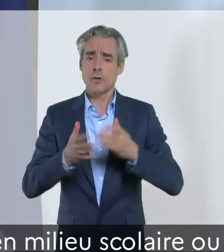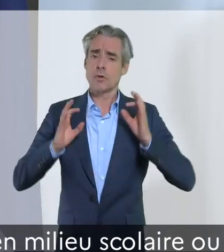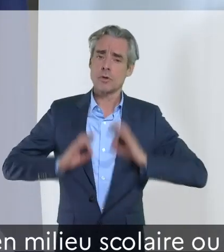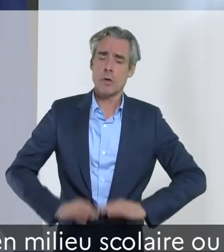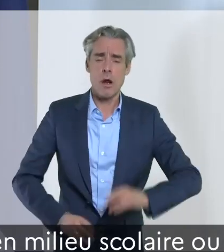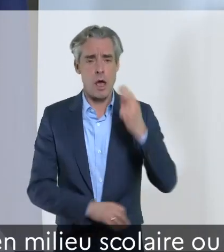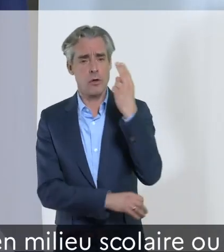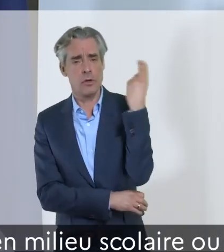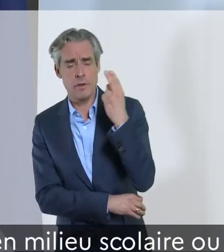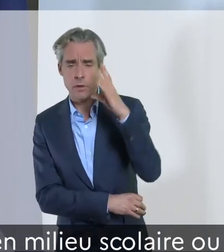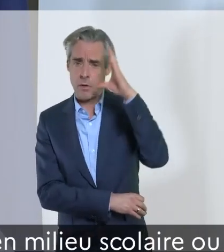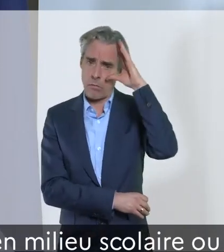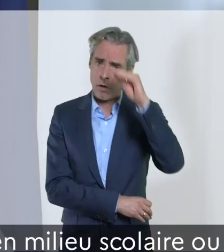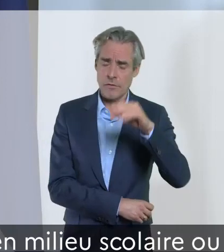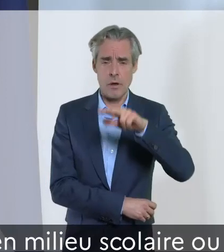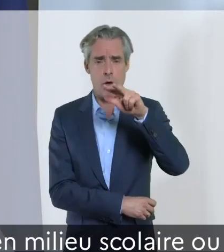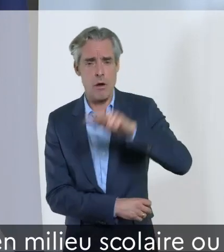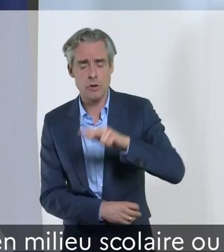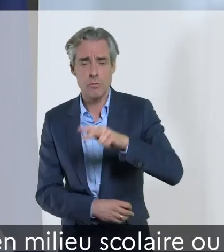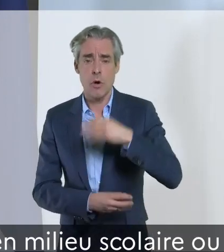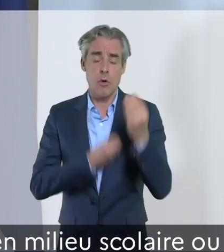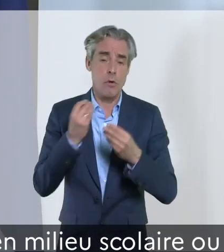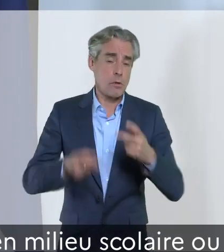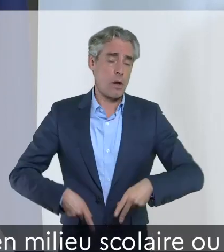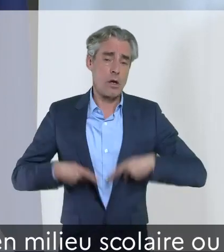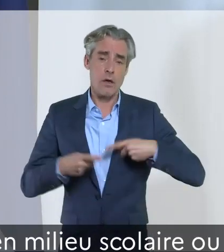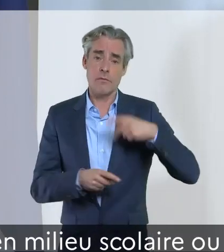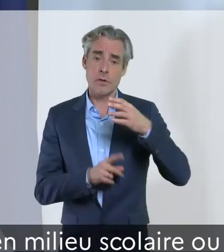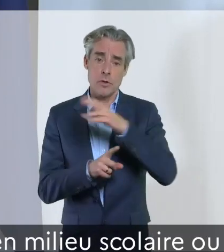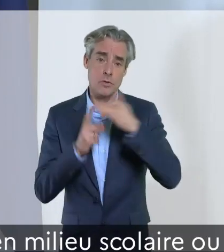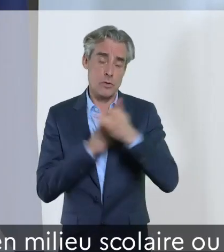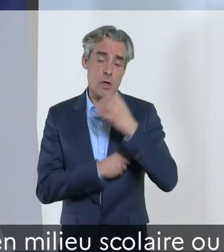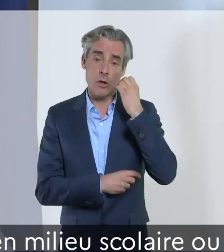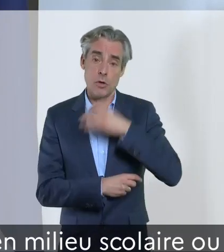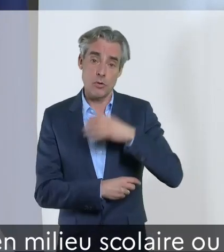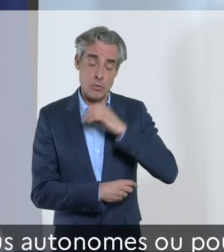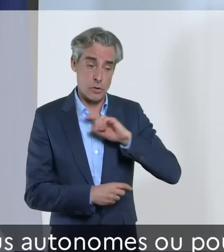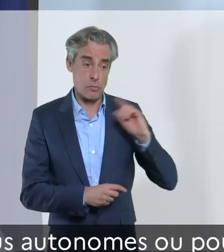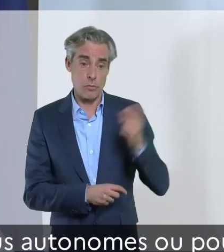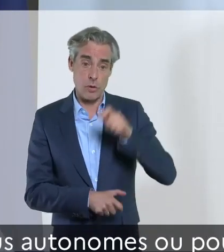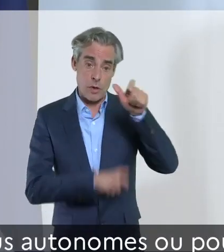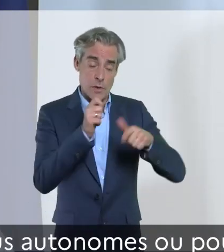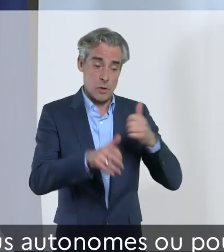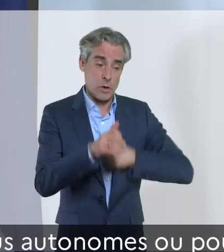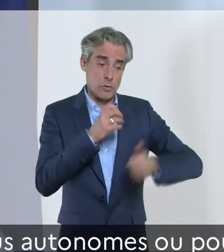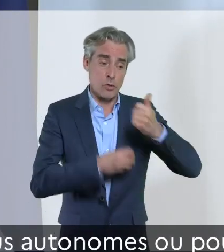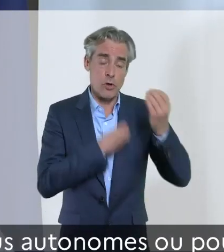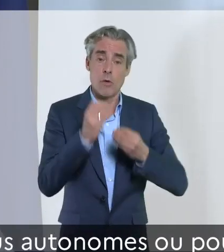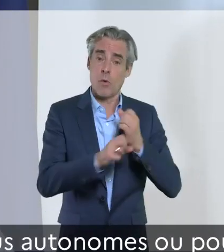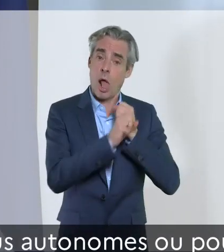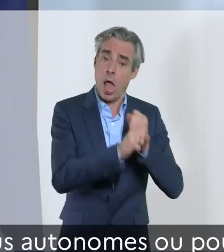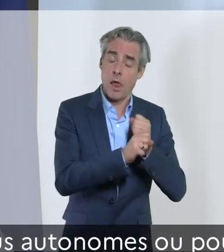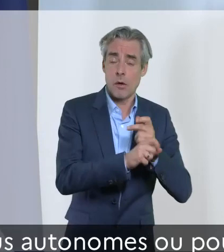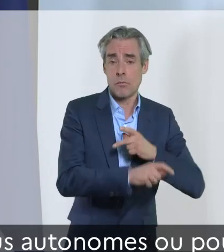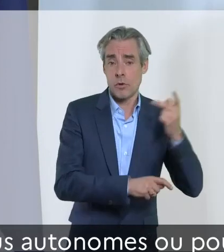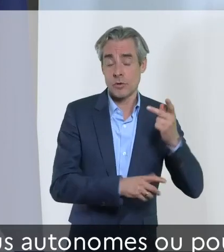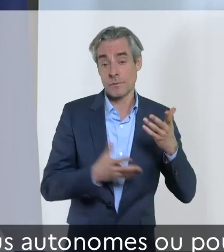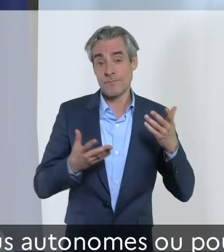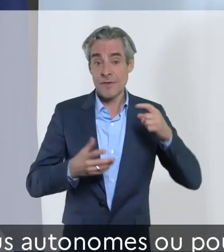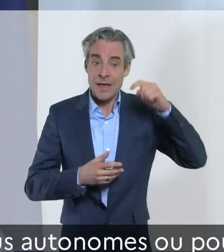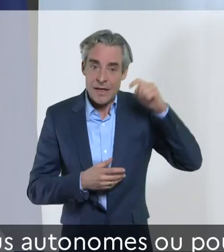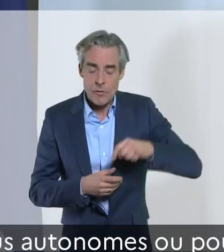ou universitaire, en milieu professionnel, pour le logement ou dans la vie sociale, pour les plus autonomes ou pour les plus